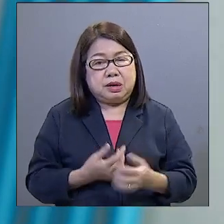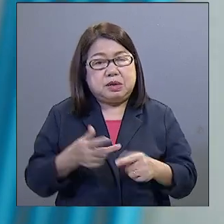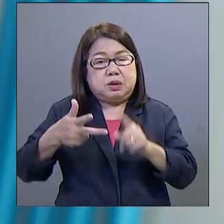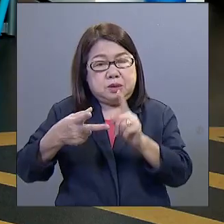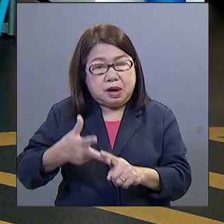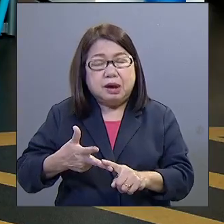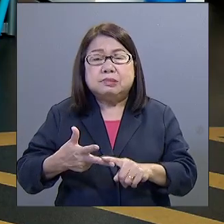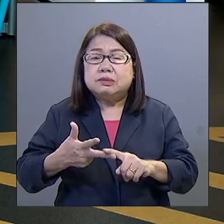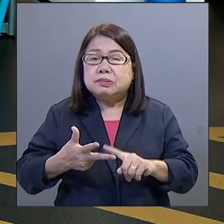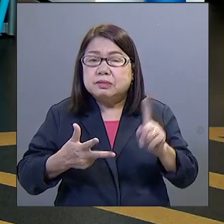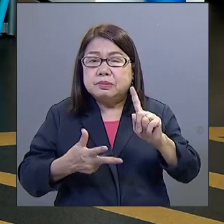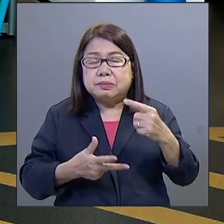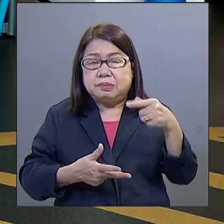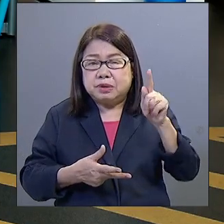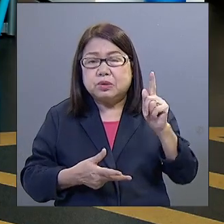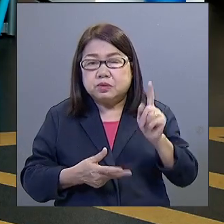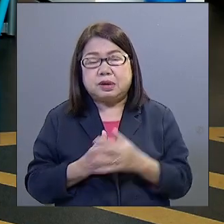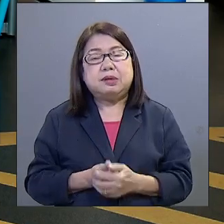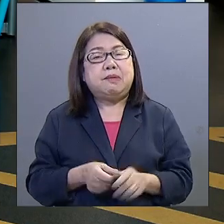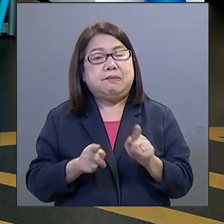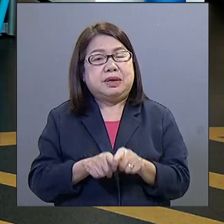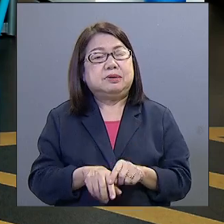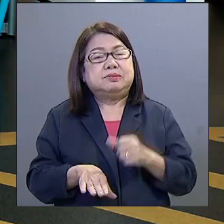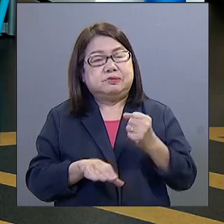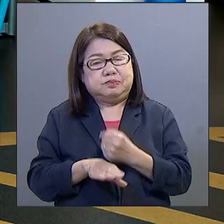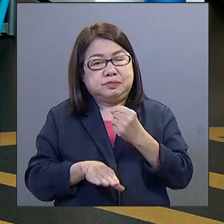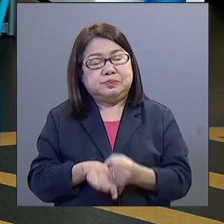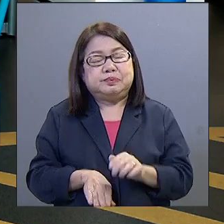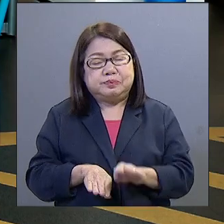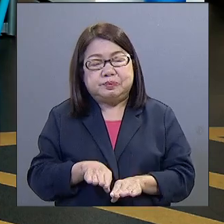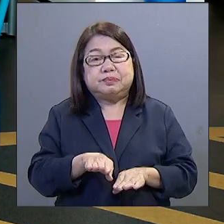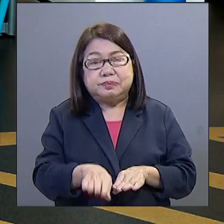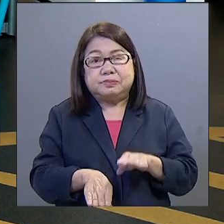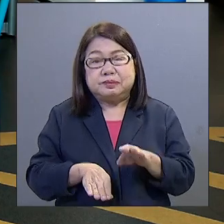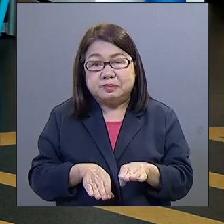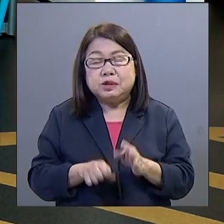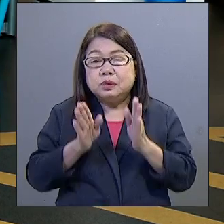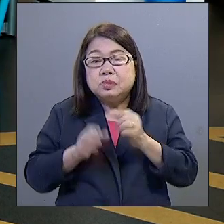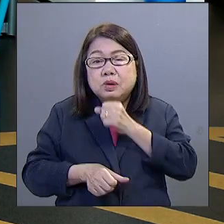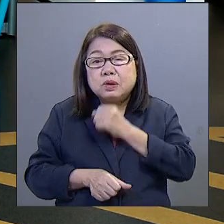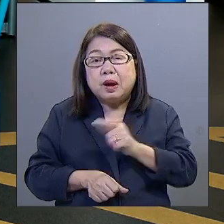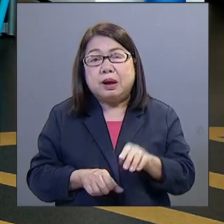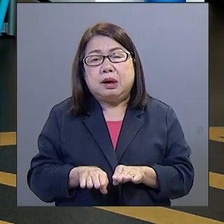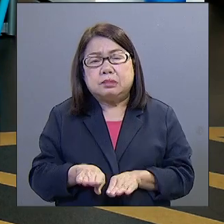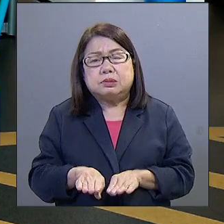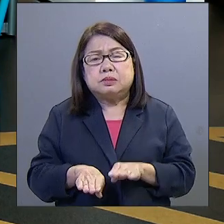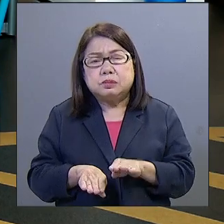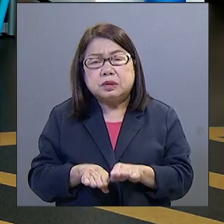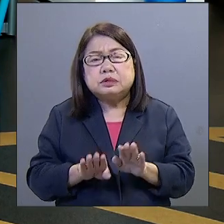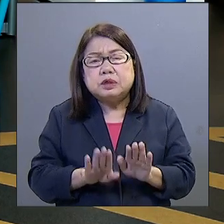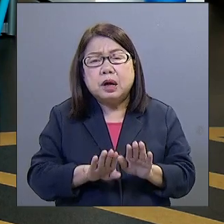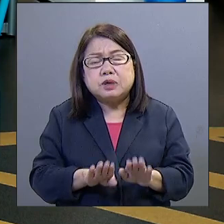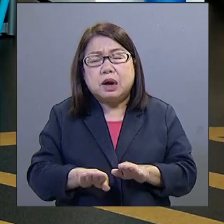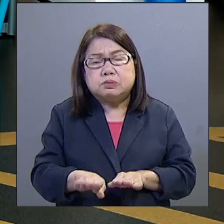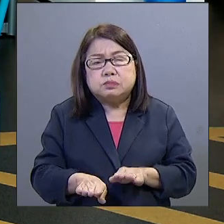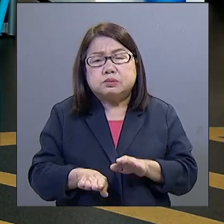มีประโยชน์ ท่าสุดท้ายก็คือจะเรียนแบบการเดินเลยค่ะ ค่ะ จะสังเกตได้ว่าผู้สูงอายุเวลาเดินก็จะเริ่มเป็นขาก้าวสั้นๆและขากว้างๆซ